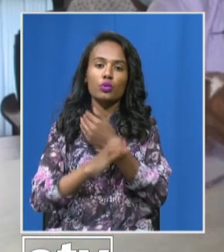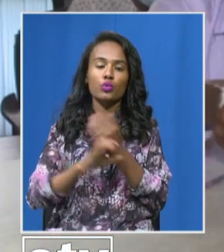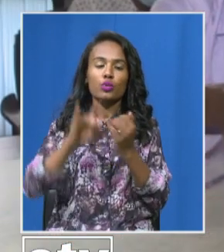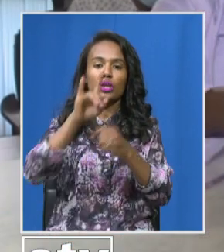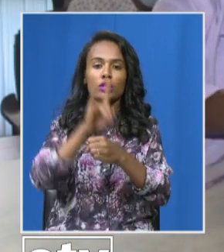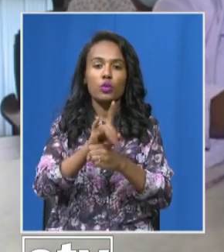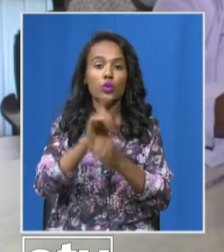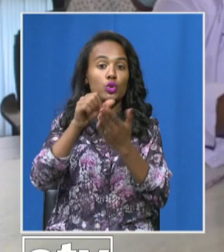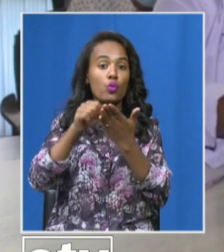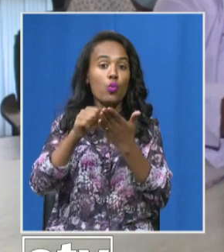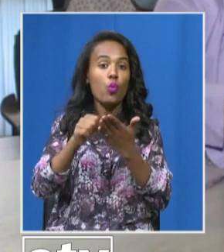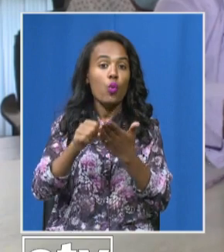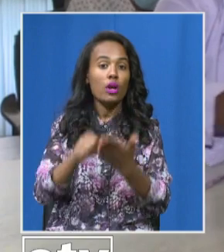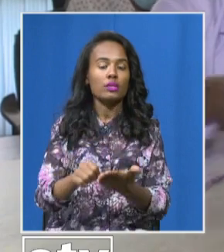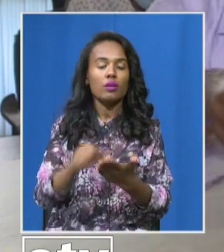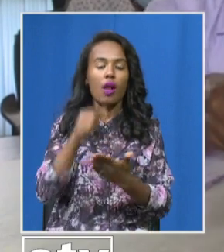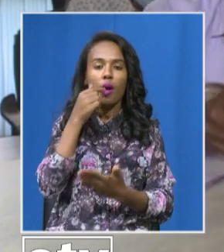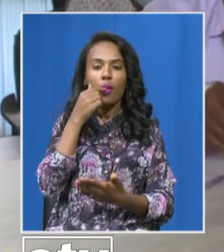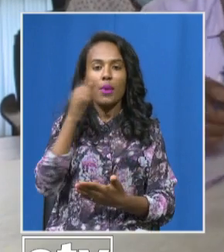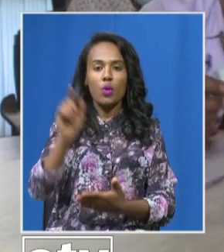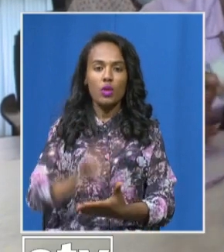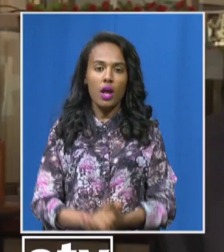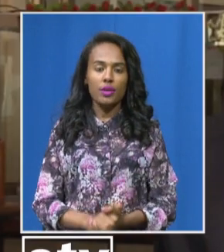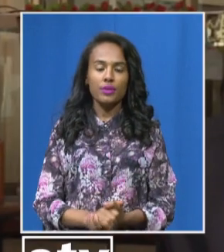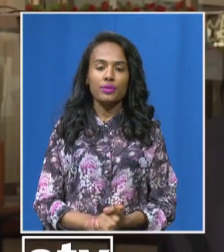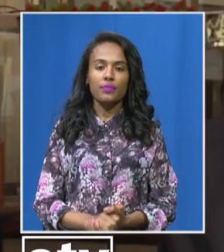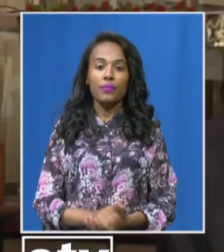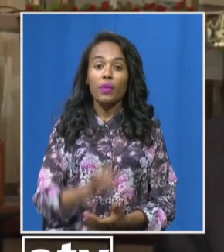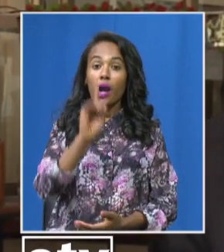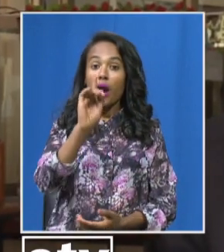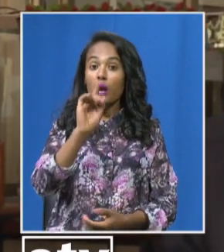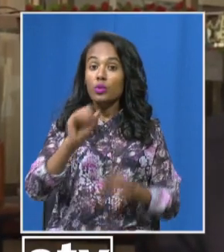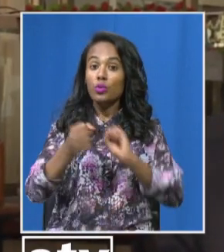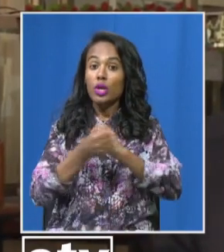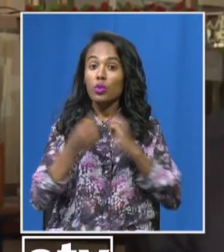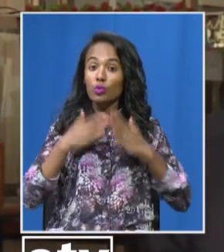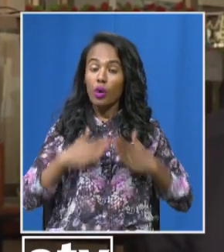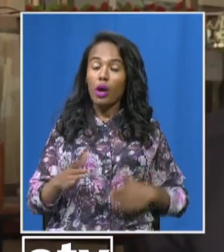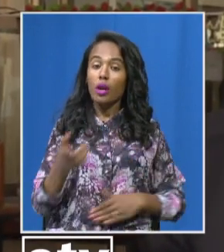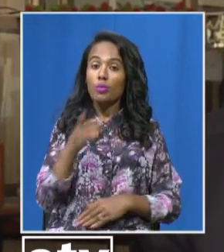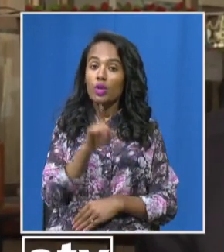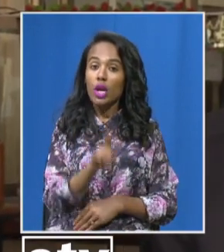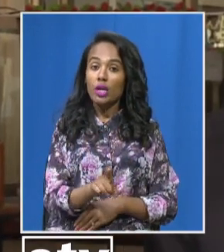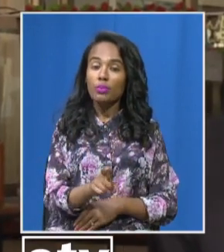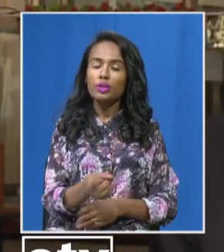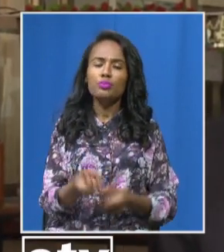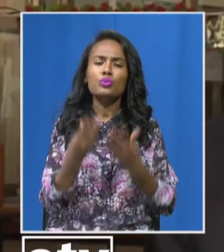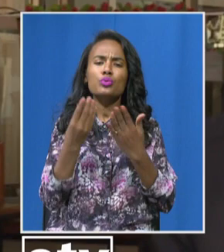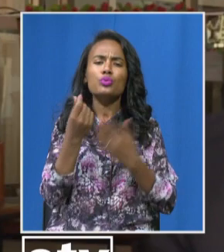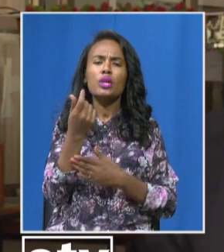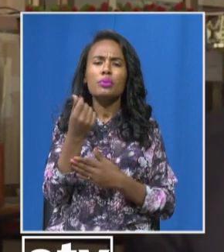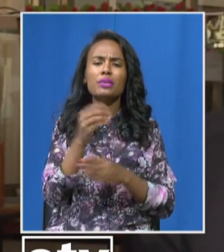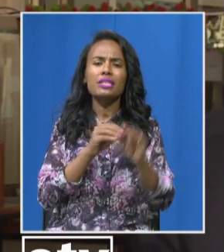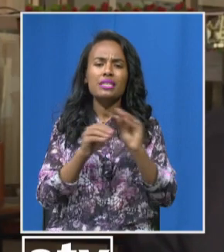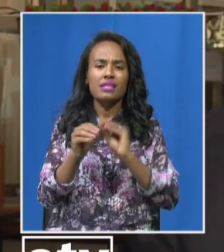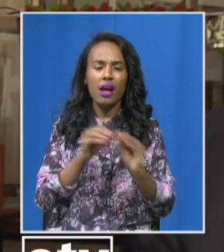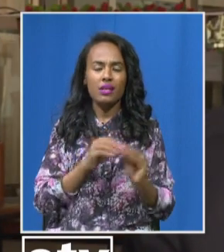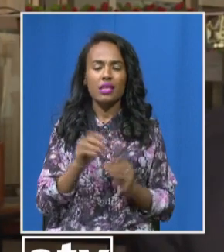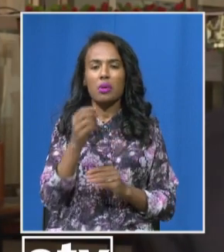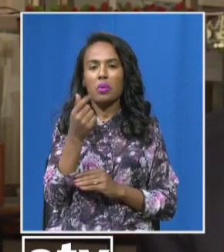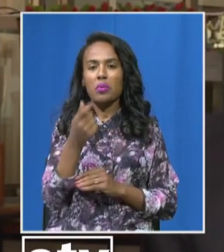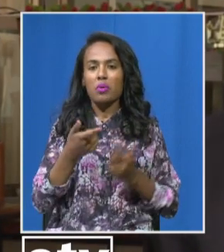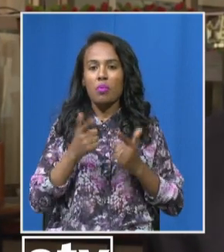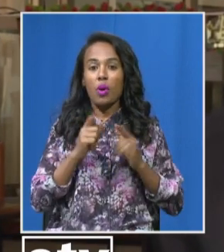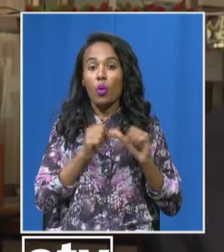የዜጎች ዋስትና ብለውታል። አንዱ የለውጡ አካል መሆን ያለበት ብዙ የብር ዝውውር በብር